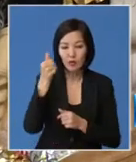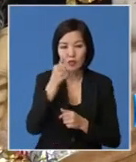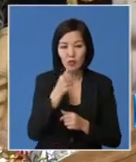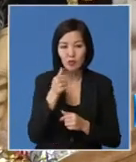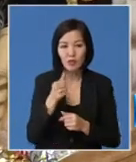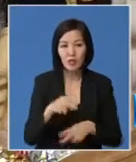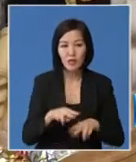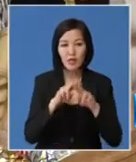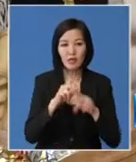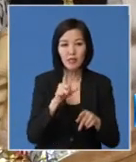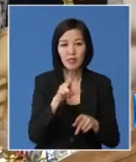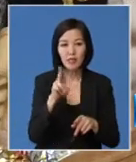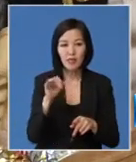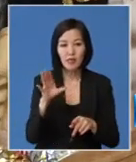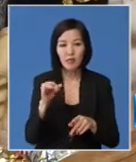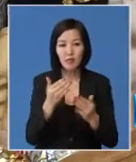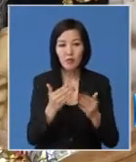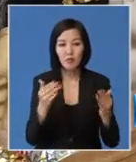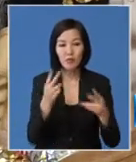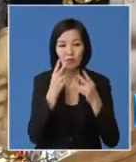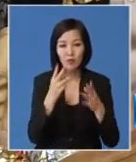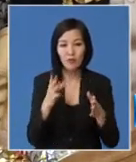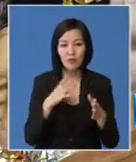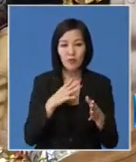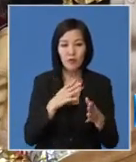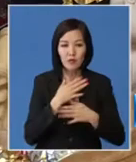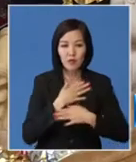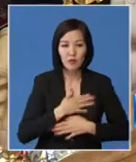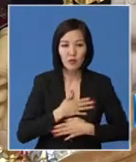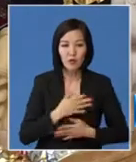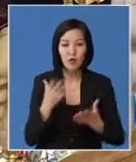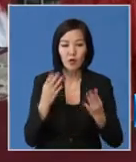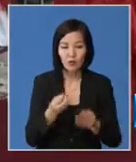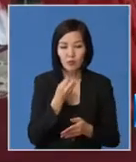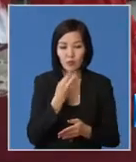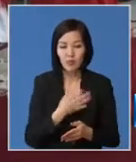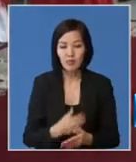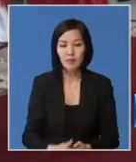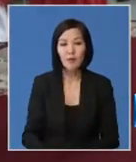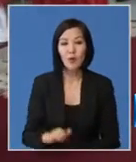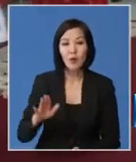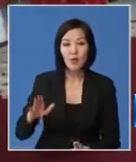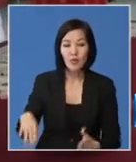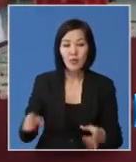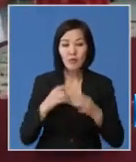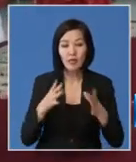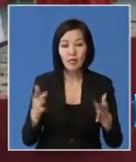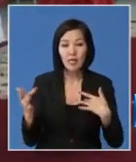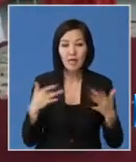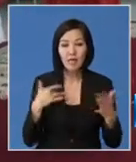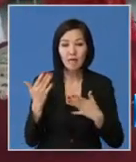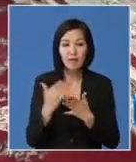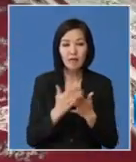ұстасып Астанадағы экспо көрмесінде тамашалап қайттық. Шүкір, күндеріміз жаман емес. Осыдан кейін мерекелік концерт